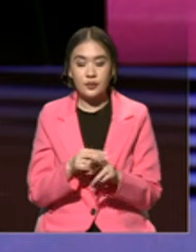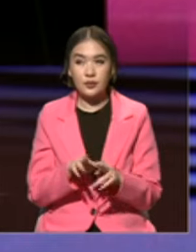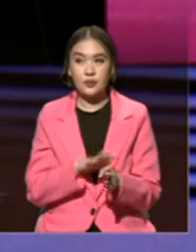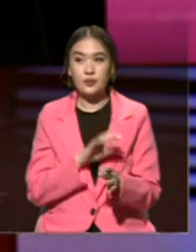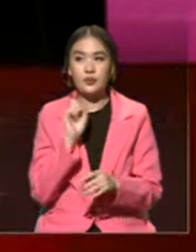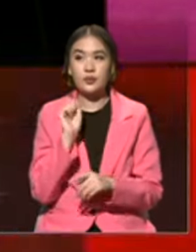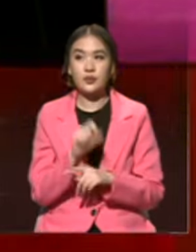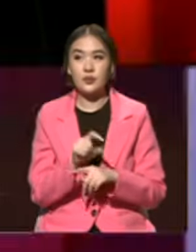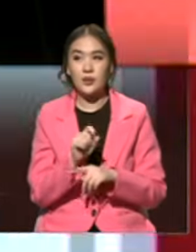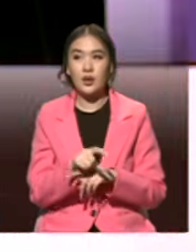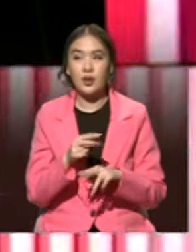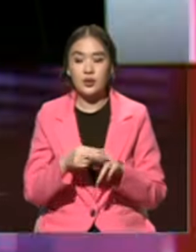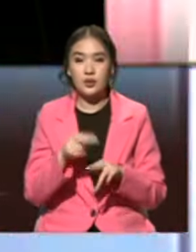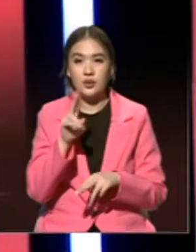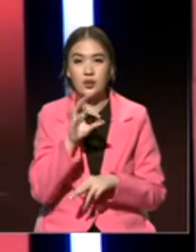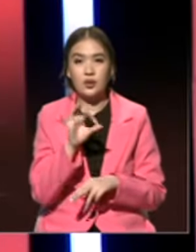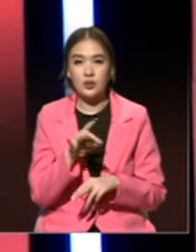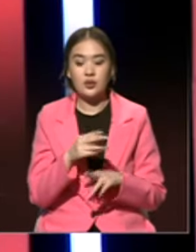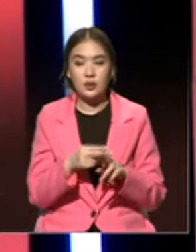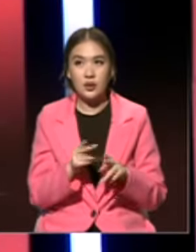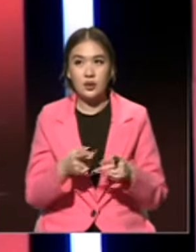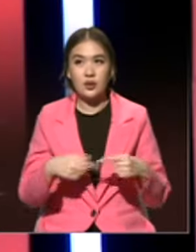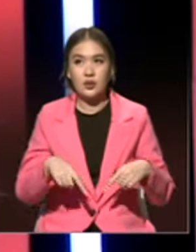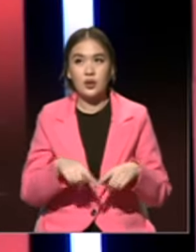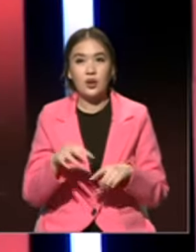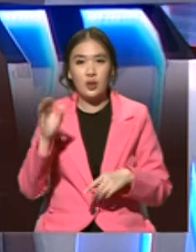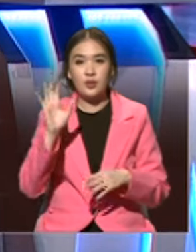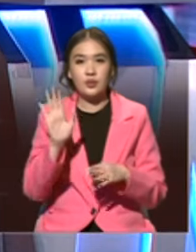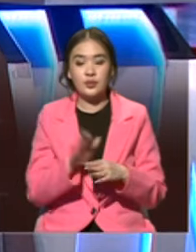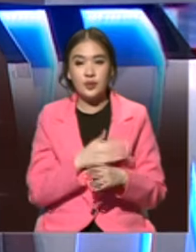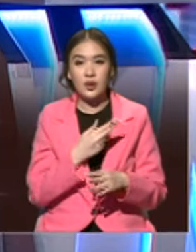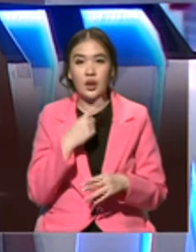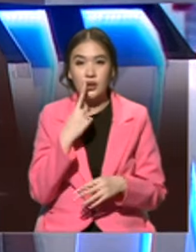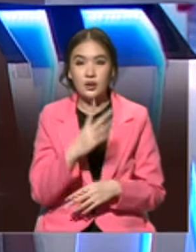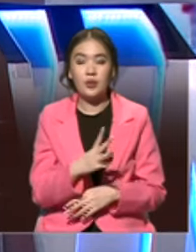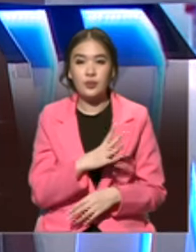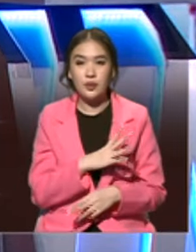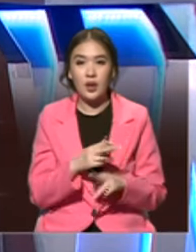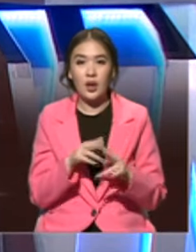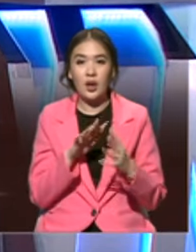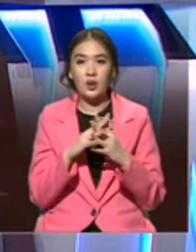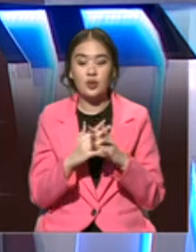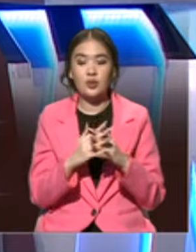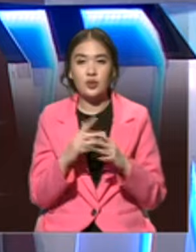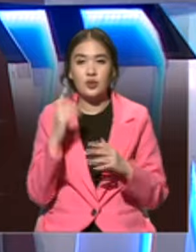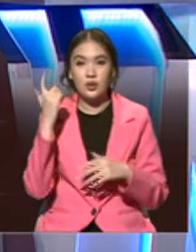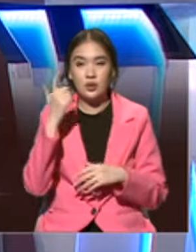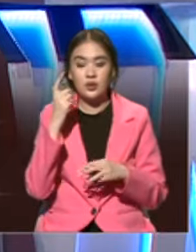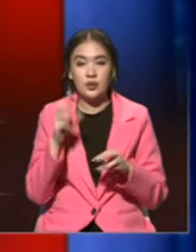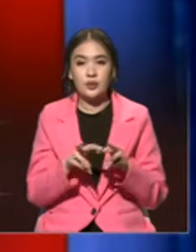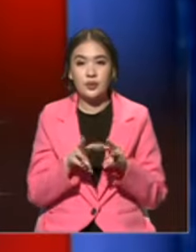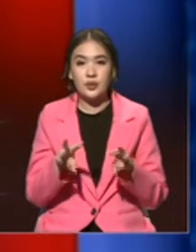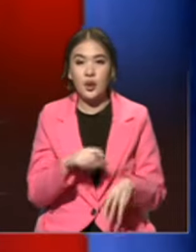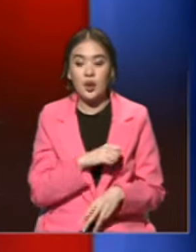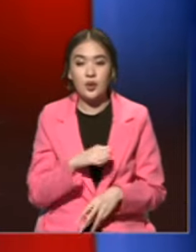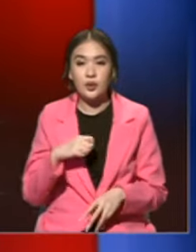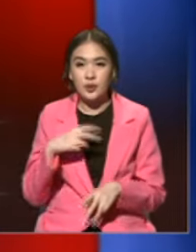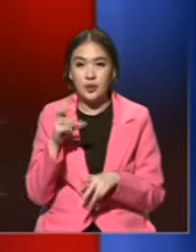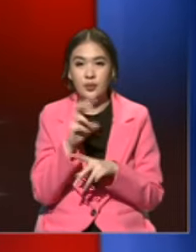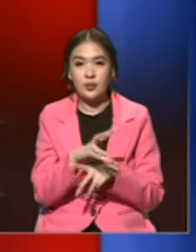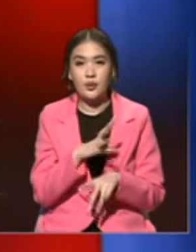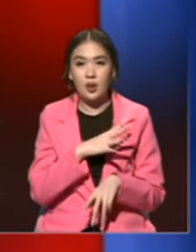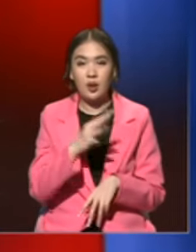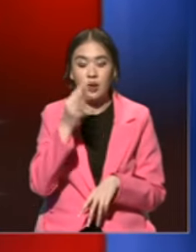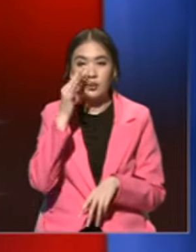жарасын жаңағы нелері, қорымдары шайып кетті деп. Оған жаңағы ауыл шаруашылығы министрі Айдарбек Сепиев өзі барды. Барып,